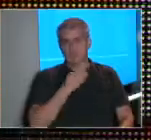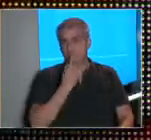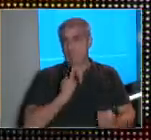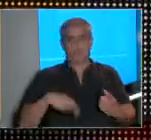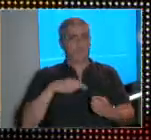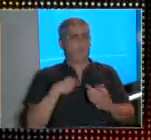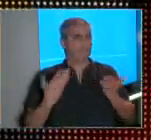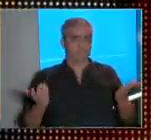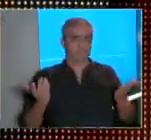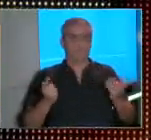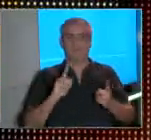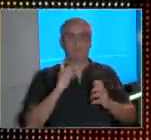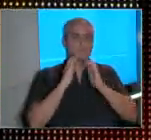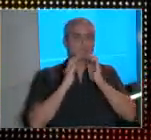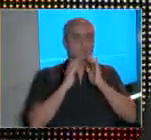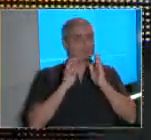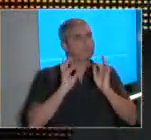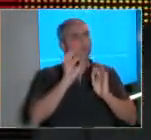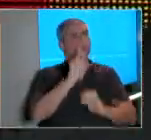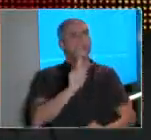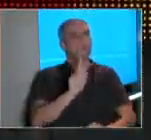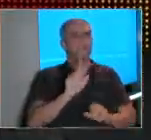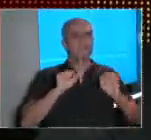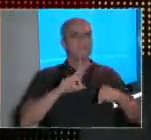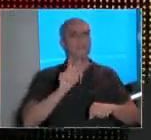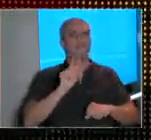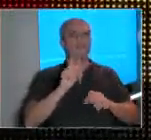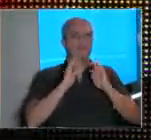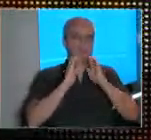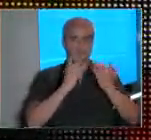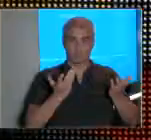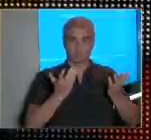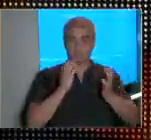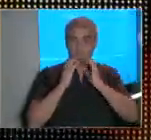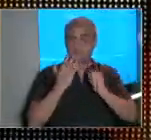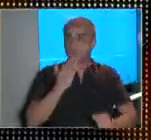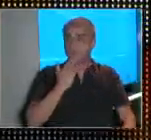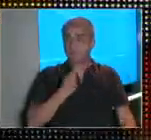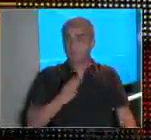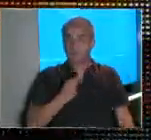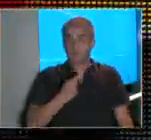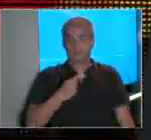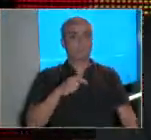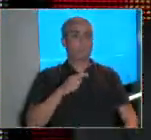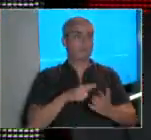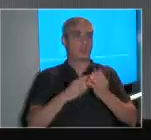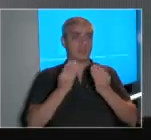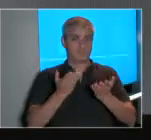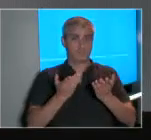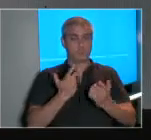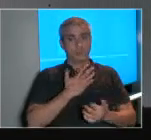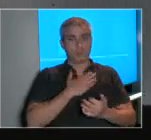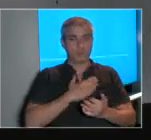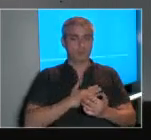עצמנו, הינה למי התקשורת שייכת? בבעלות מי התקשורת? התקשורת הישראלית, מתוקף הדברים,